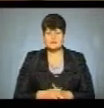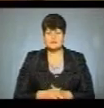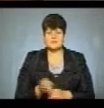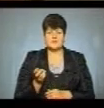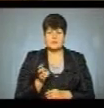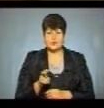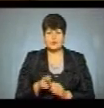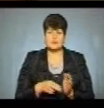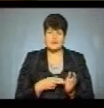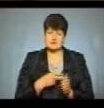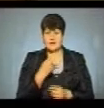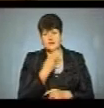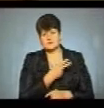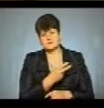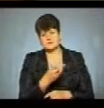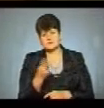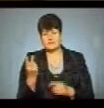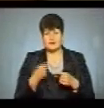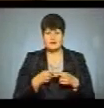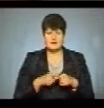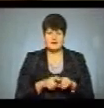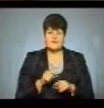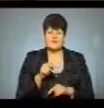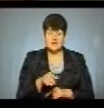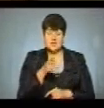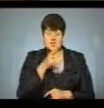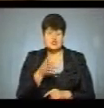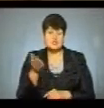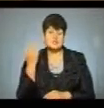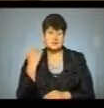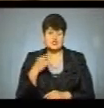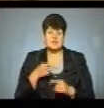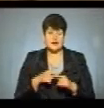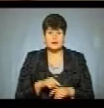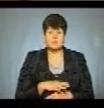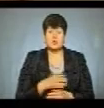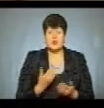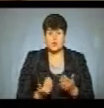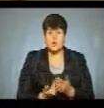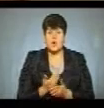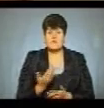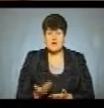вокзал, любувався технікою. На ті часи ще техніка була нова.